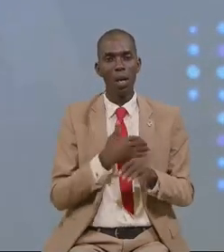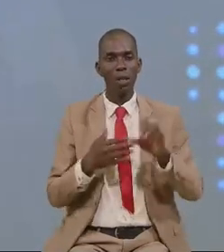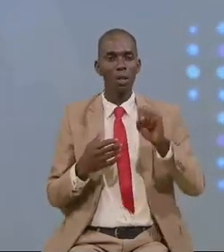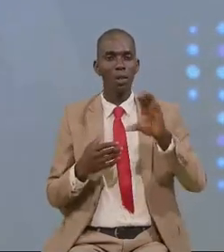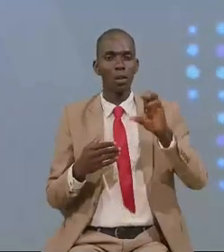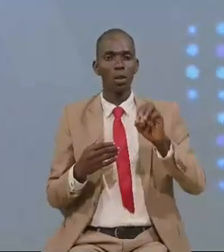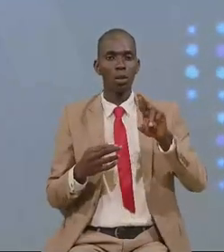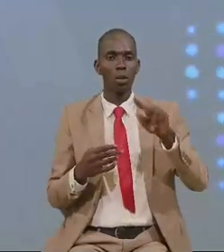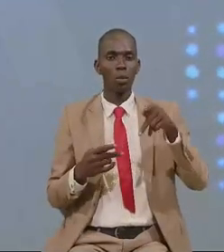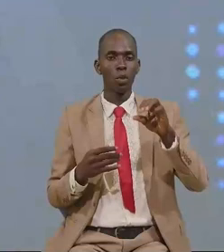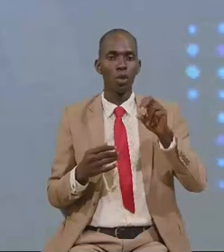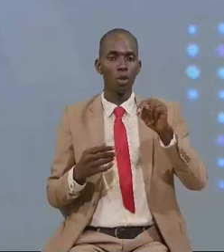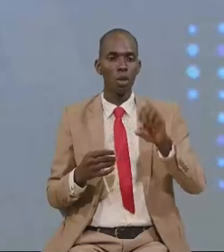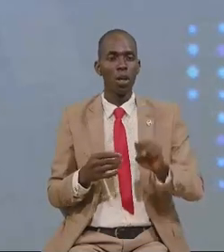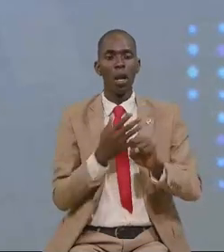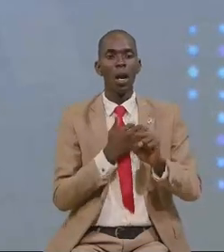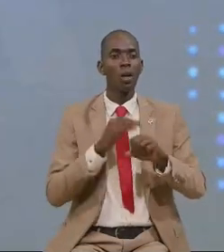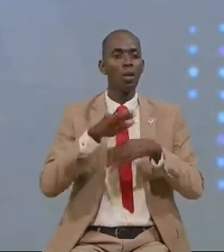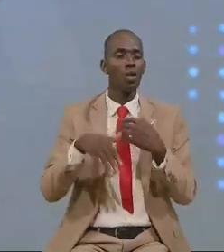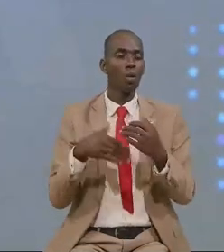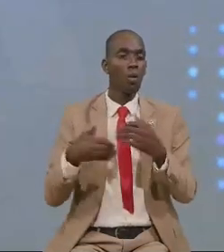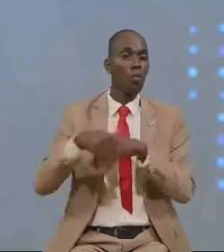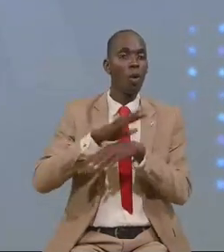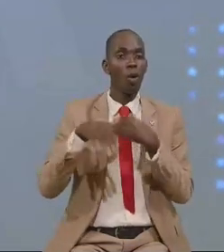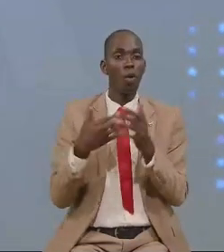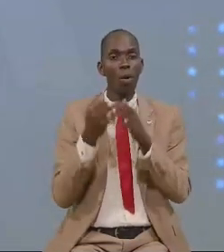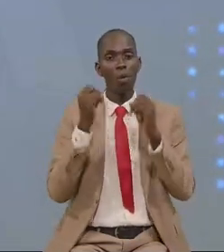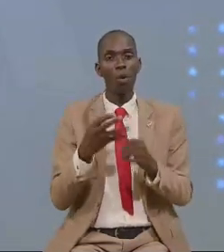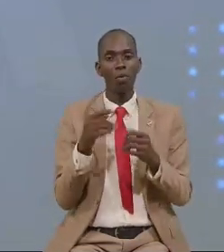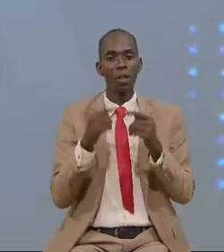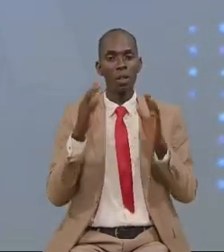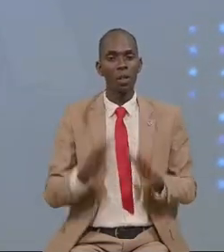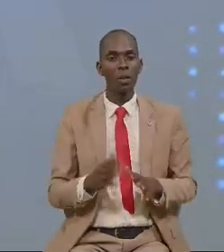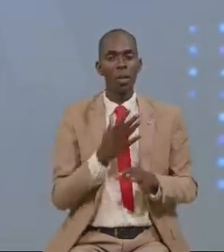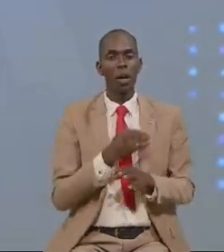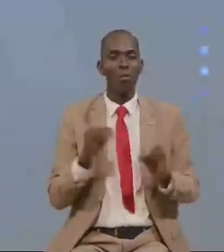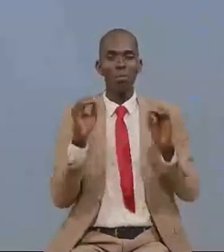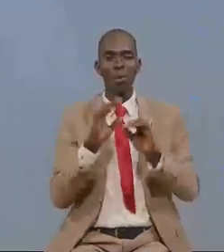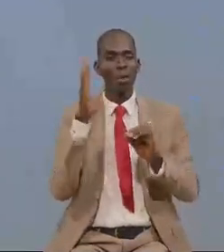de l'ennemi et rien ne pourra vous nuire.